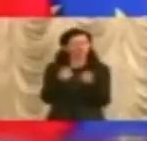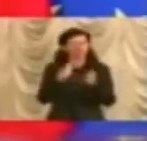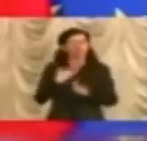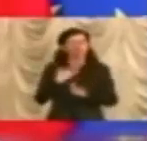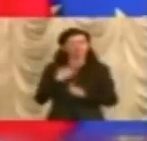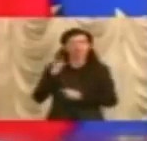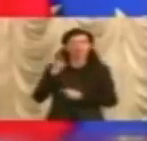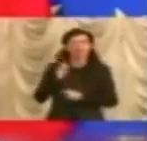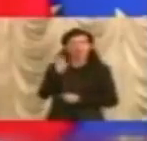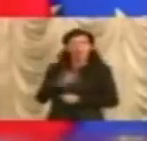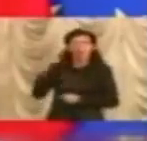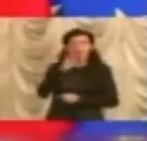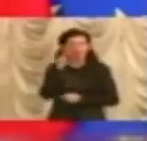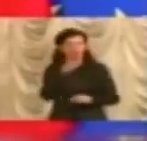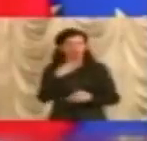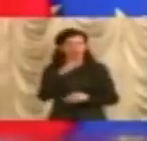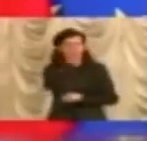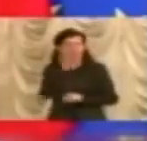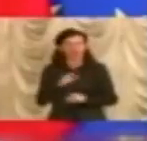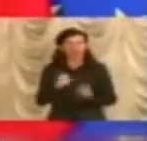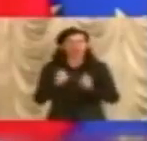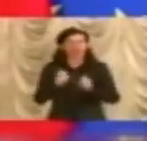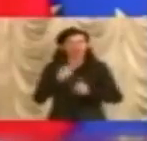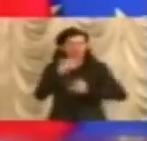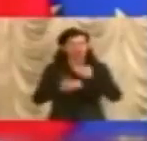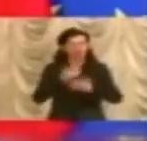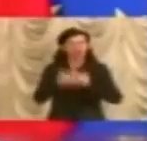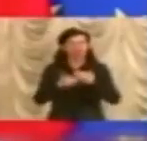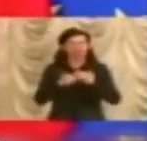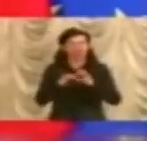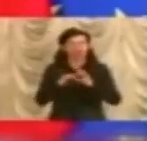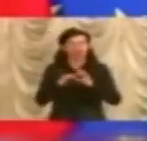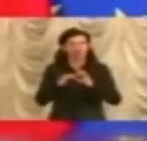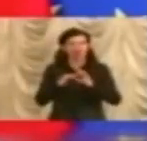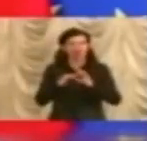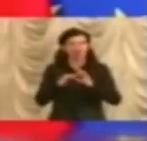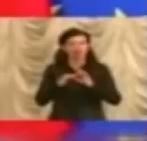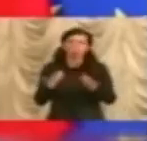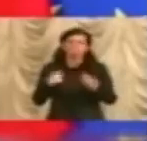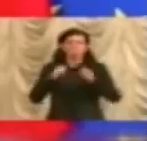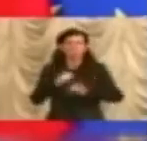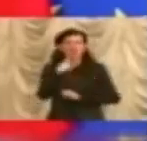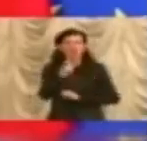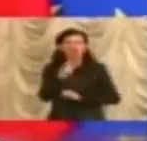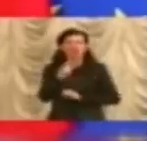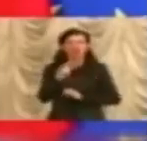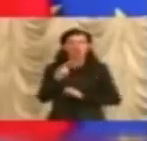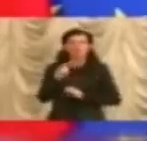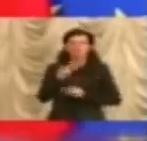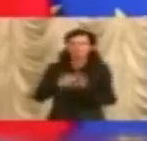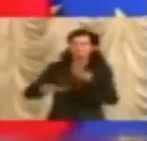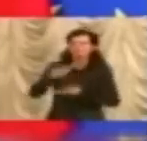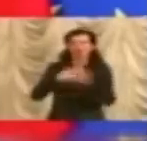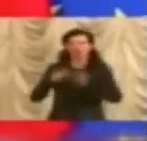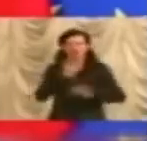di riapertura intelligente basata sui criteri oggettivi ma si vuole anche una strategia di riapertura europea perché se qualche nazione